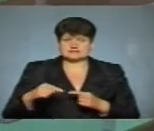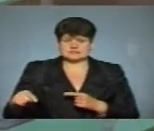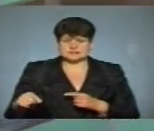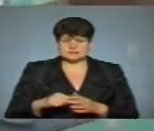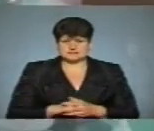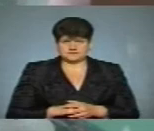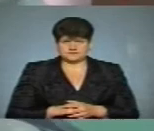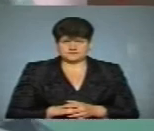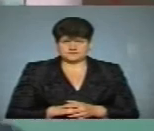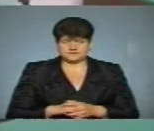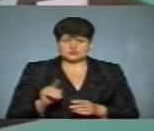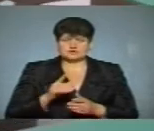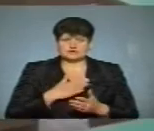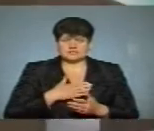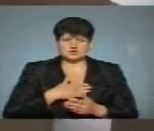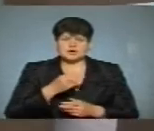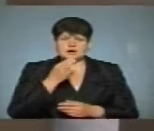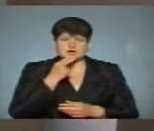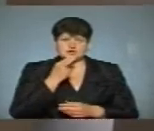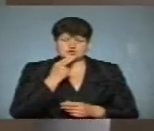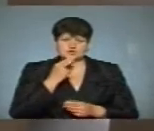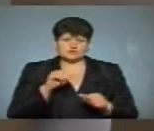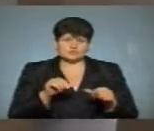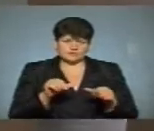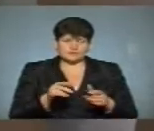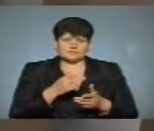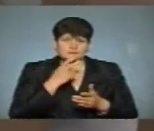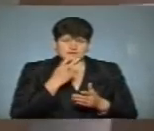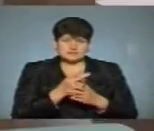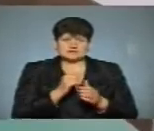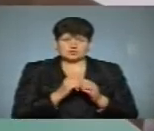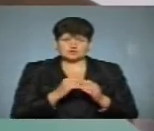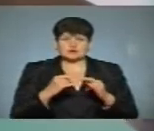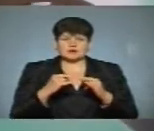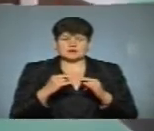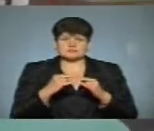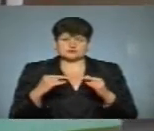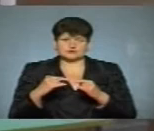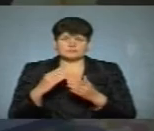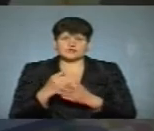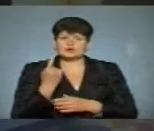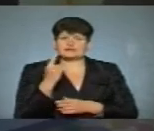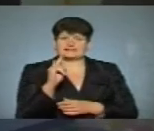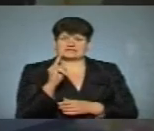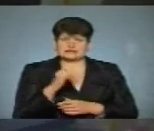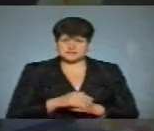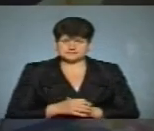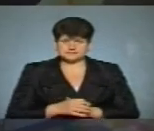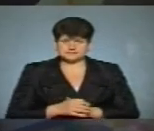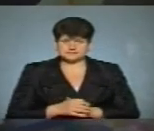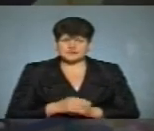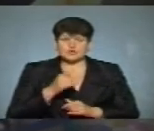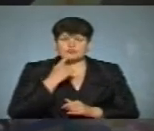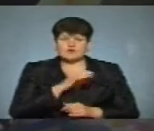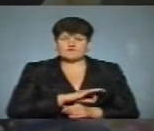наших харчоблоку, також, як бачите, за кожною партою сидить одна дитина. За словами виховательки